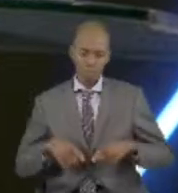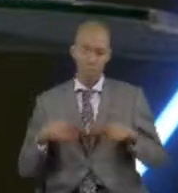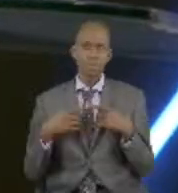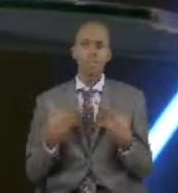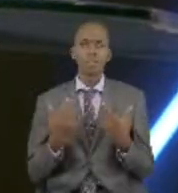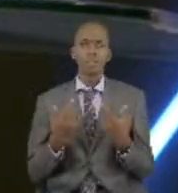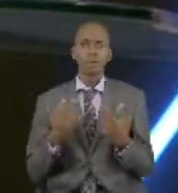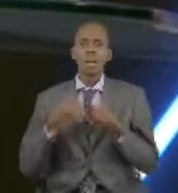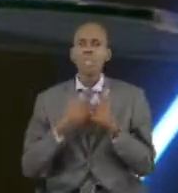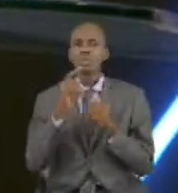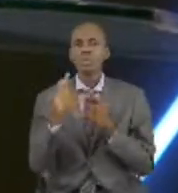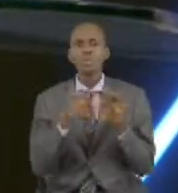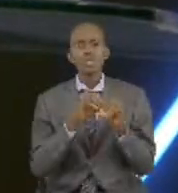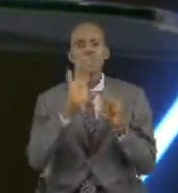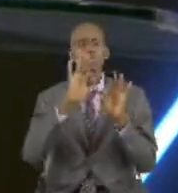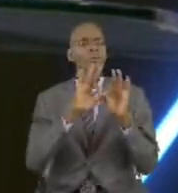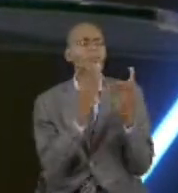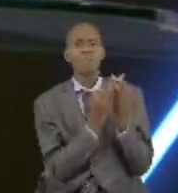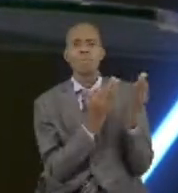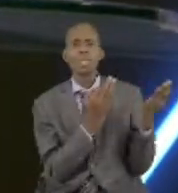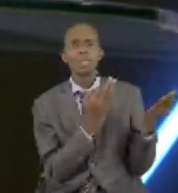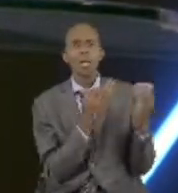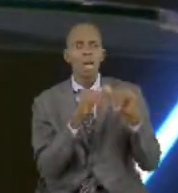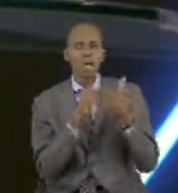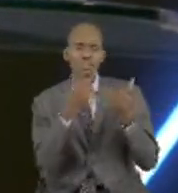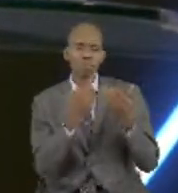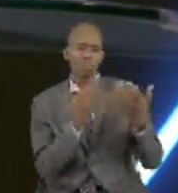œuvres, la manière dont tu fais dans ta famille, la manière dont